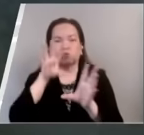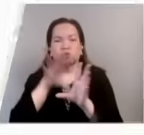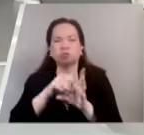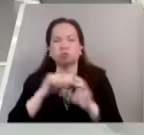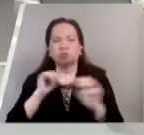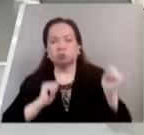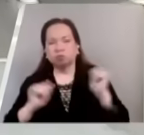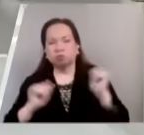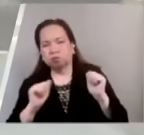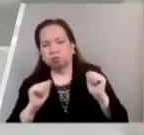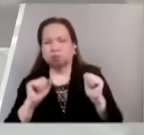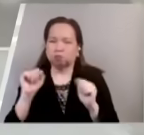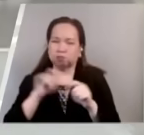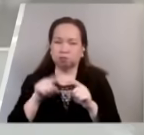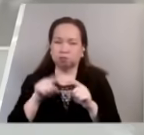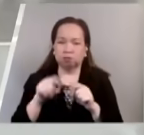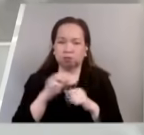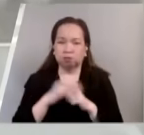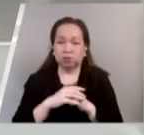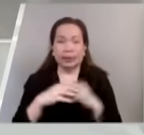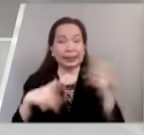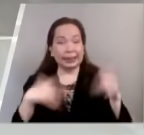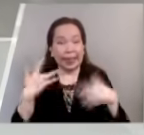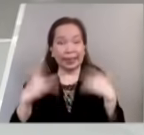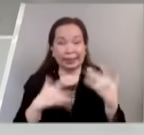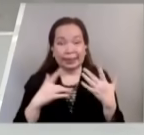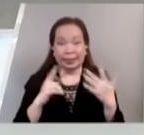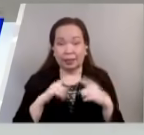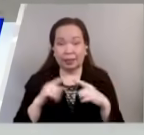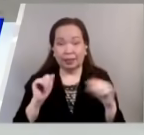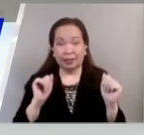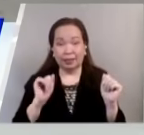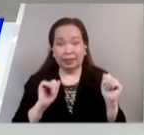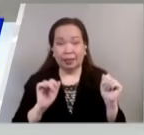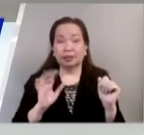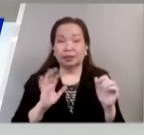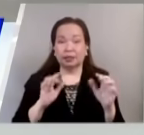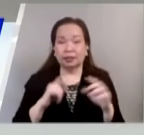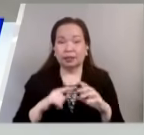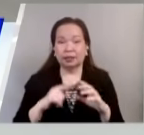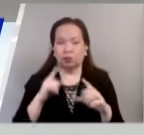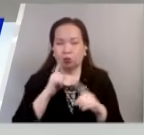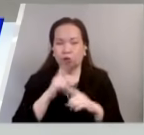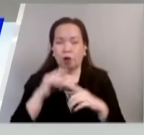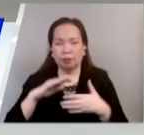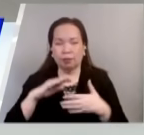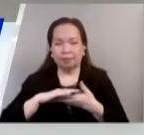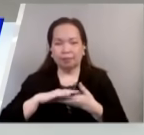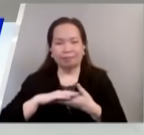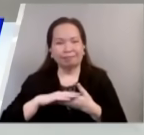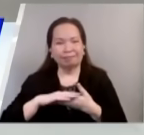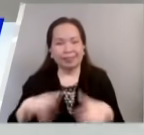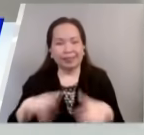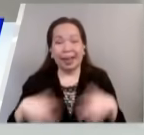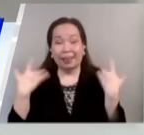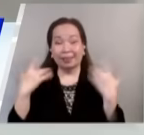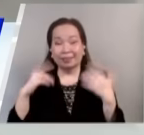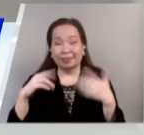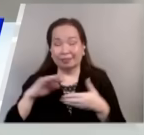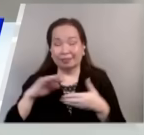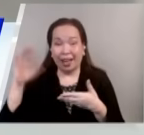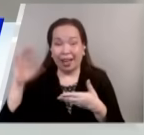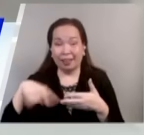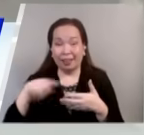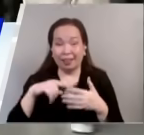artist Excited na raw ang sparkle stars sa pagbabalik live ng kapuso countdown kaabang-abang din ang sexy performance